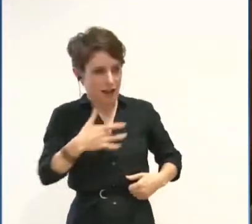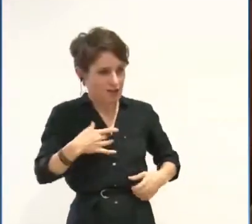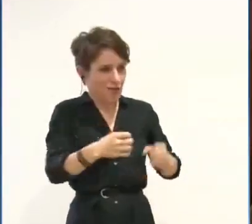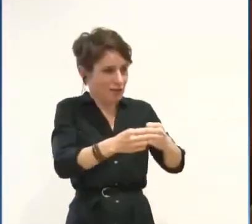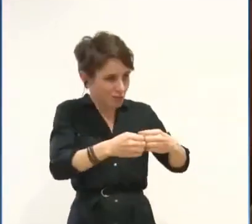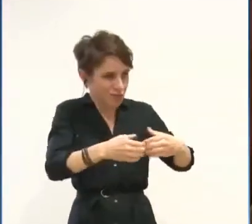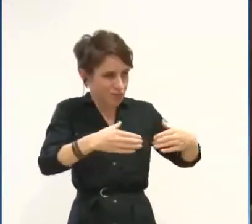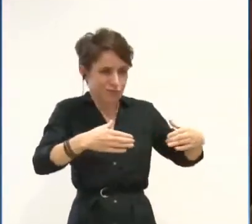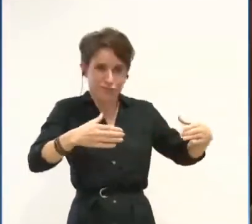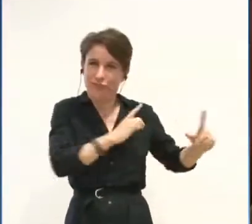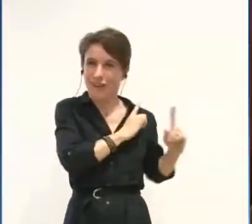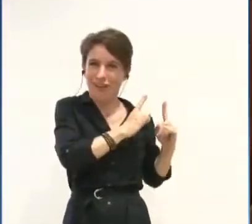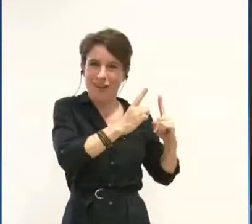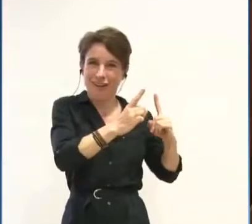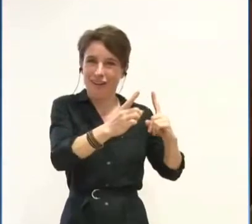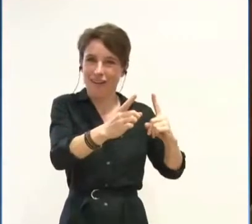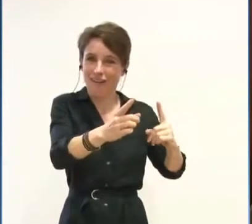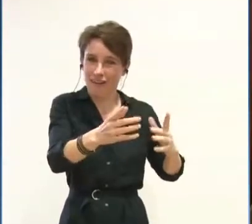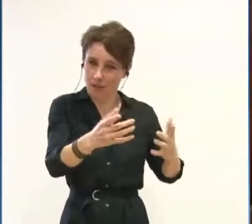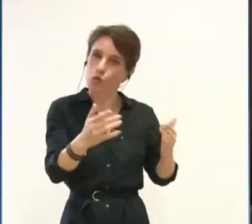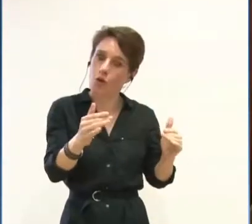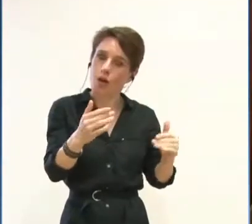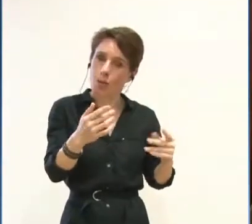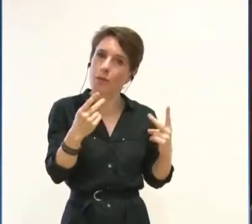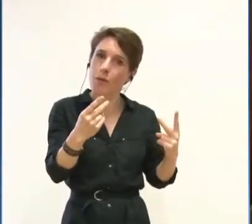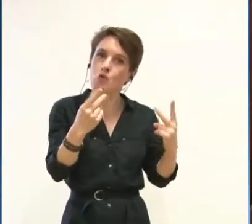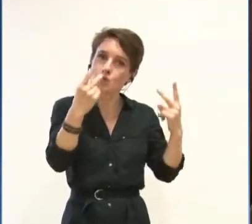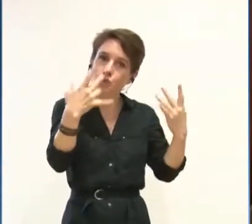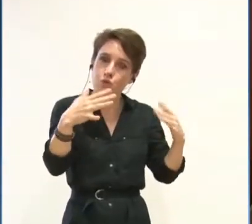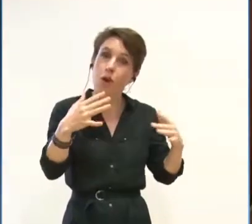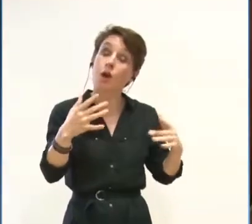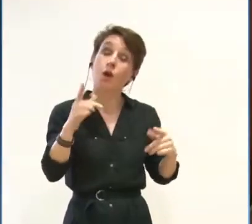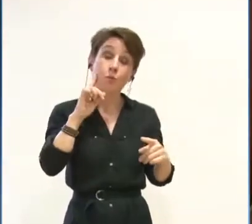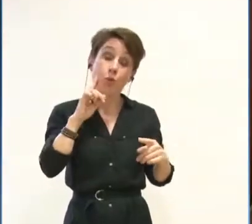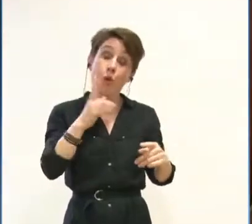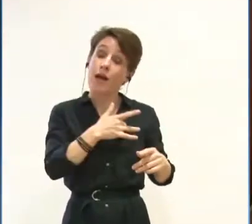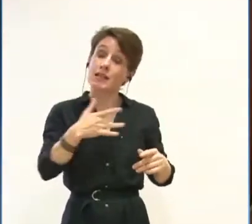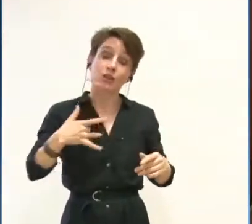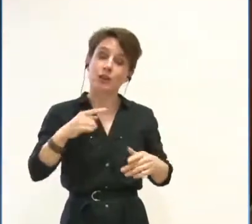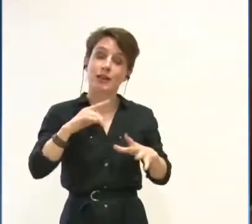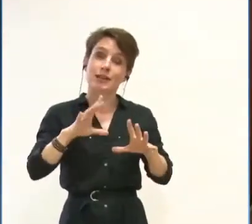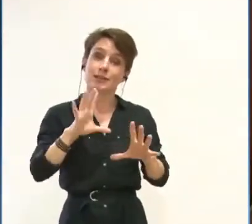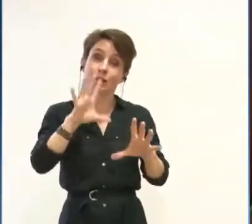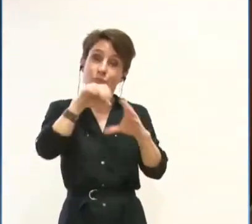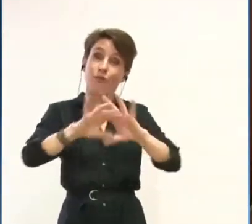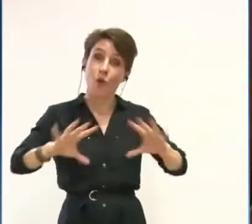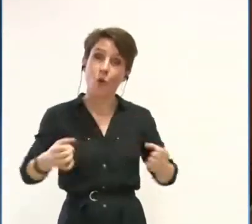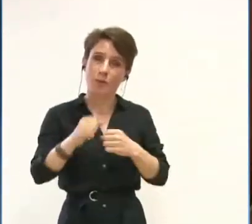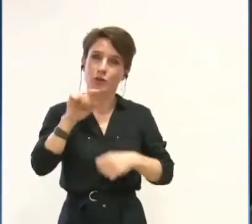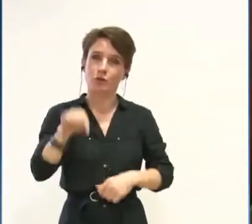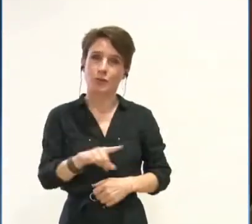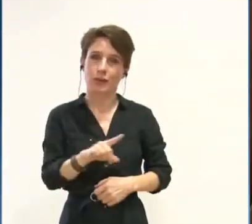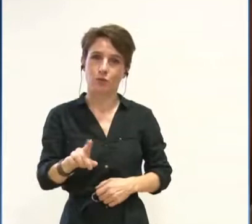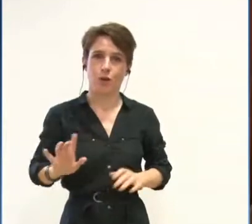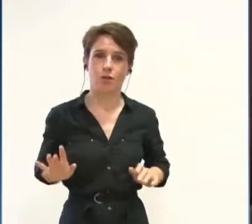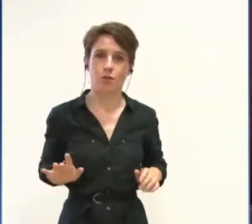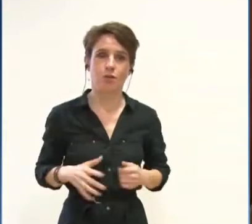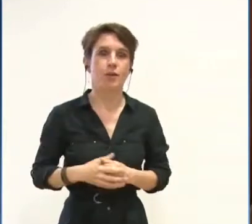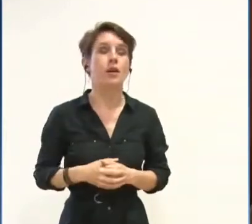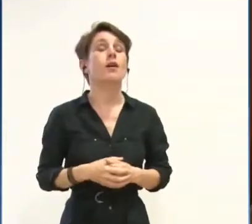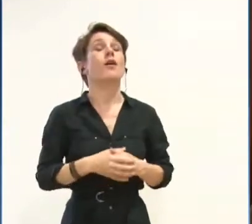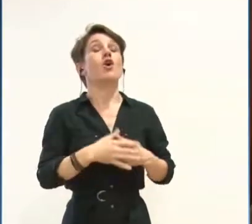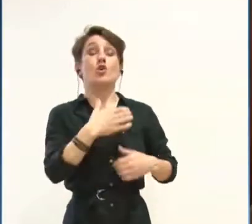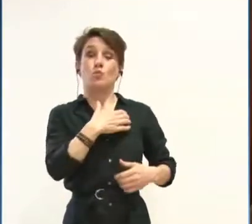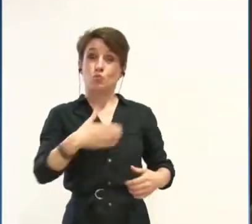Et ce n'est pas anodin de le souligner, puisque la santé n'est pas une compétence obligatoire de la ville. Toutes les municipalités successives, jusqu'à